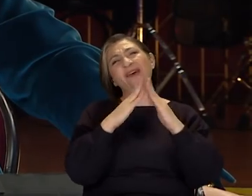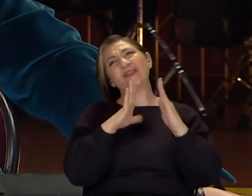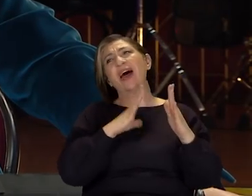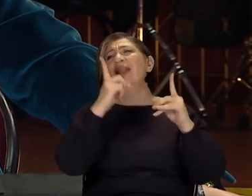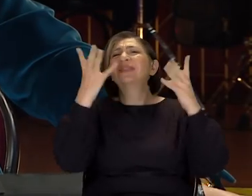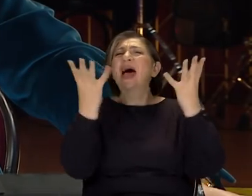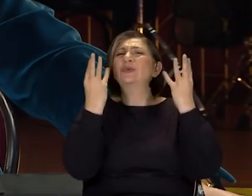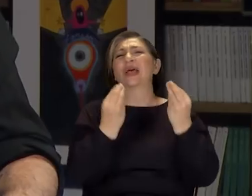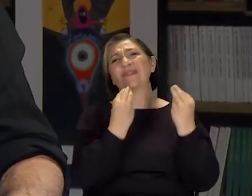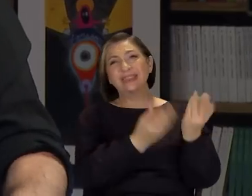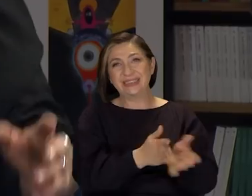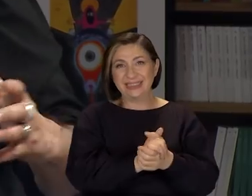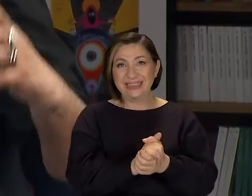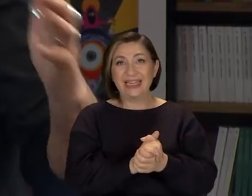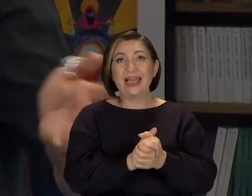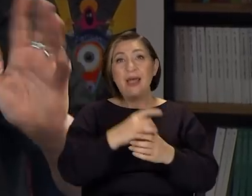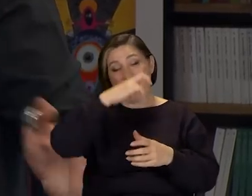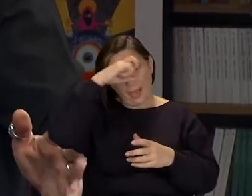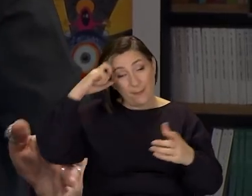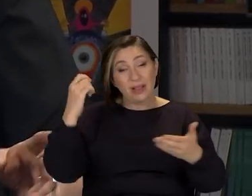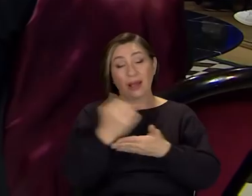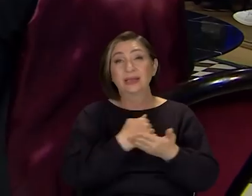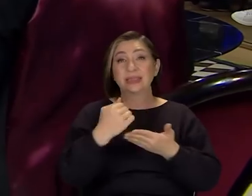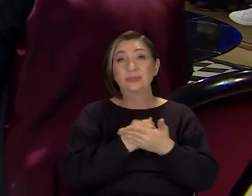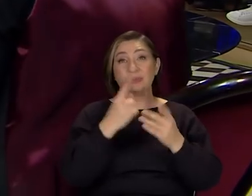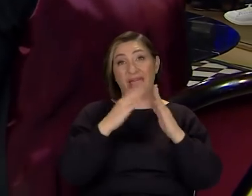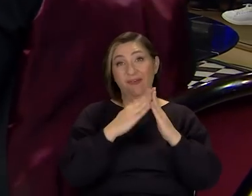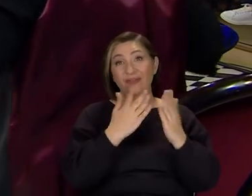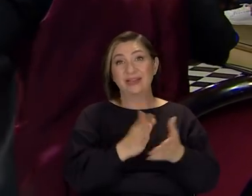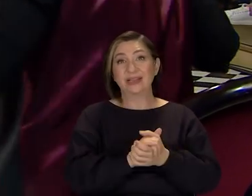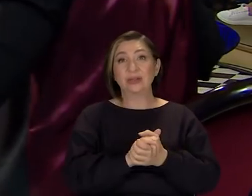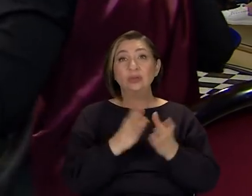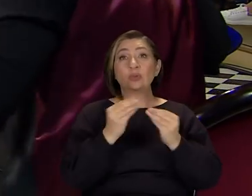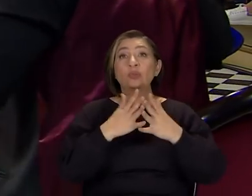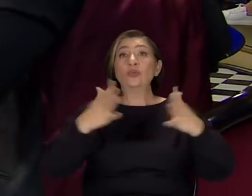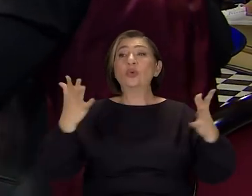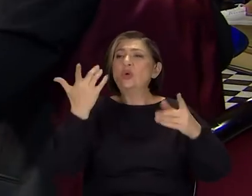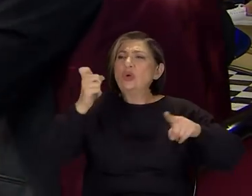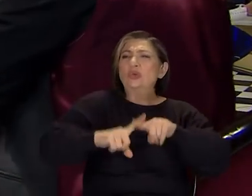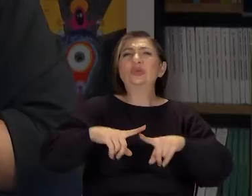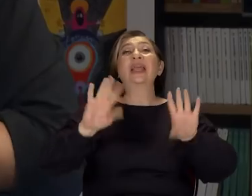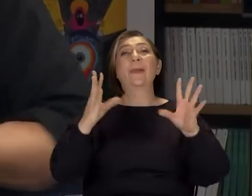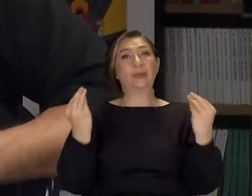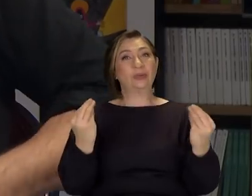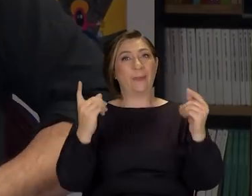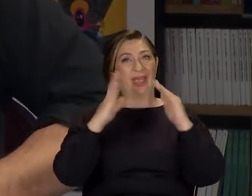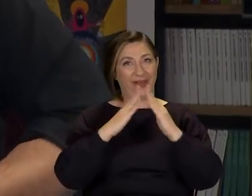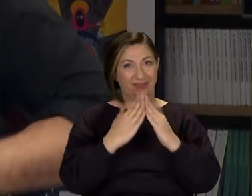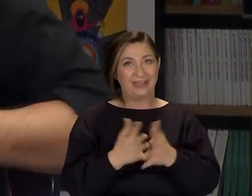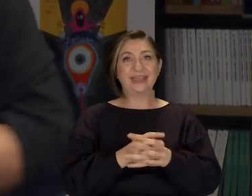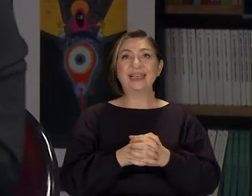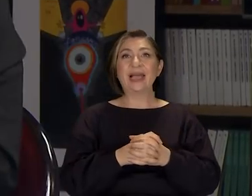Allah daha çok versin. Yani emekle kazanıldığı çok belli bir evi var. Hani çok büyük, çok lüks değil ama çok güzel bir ev.